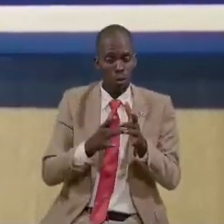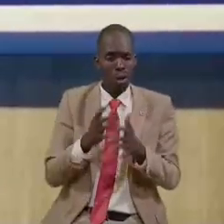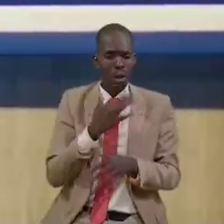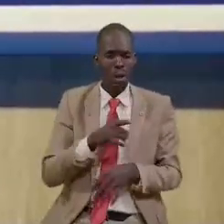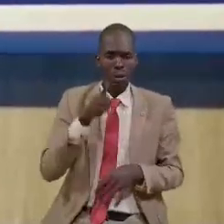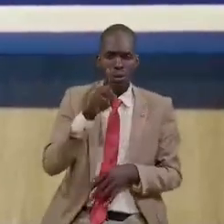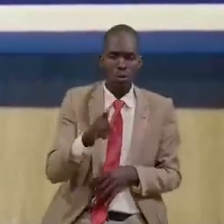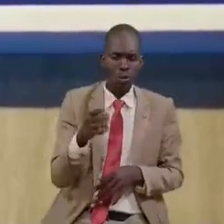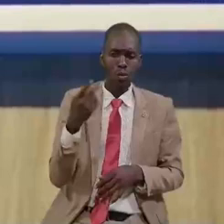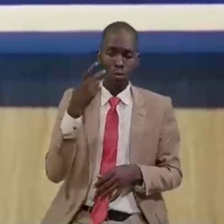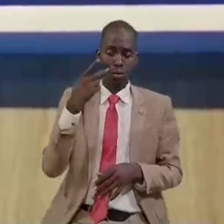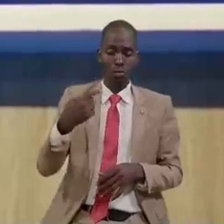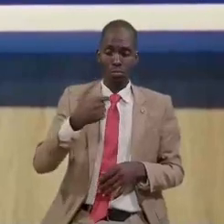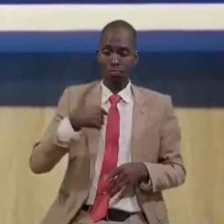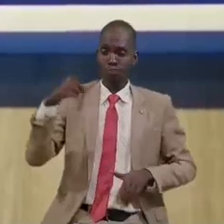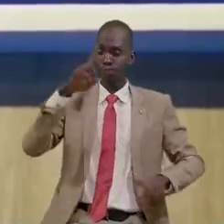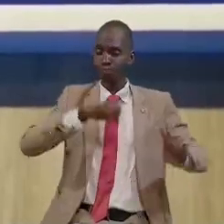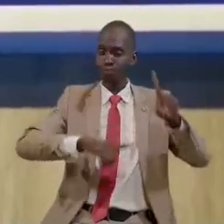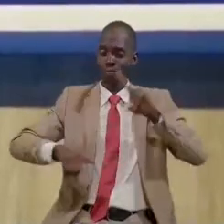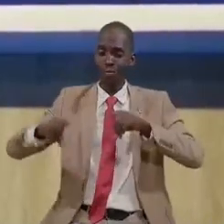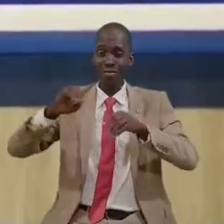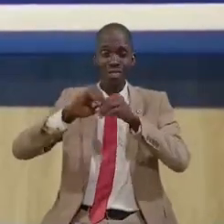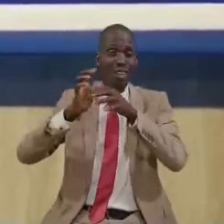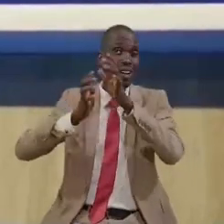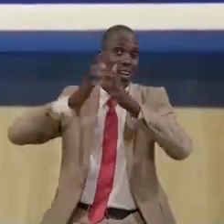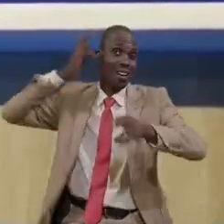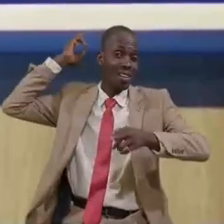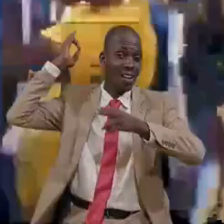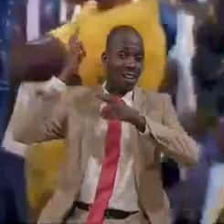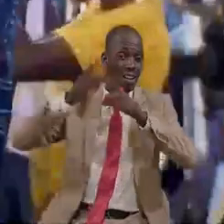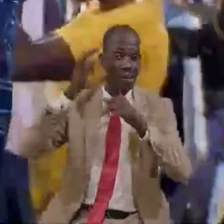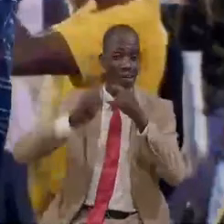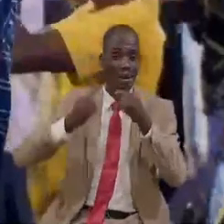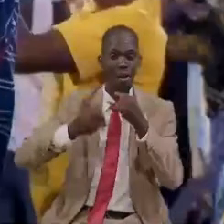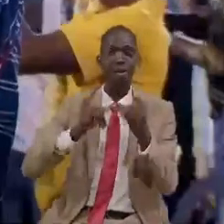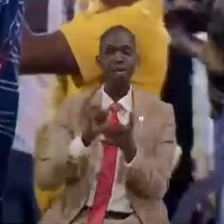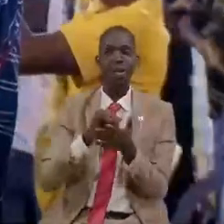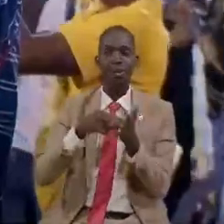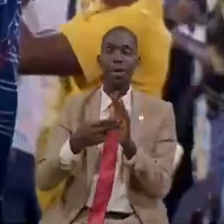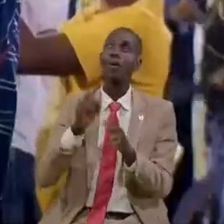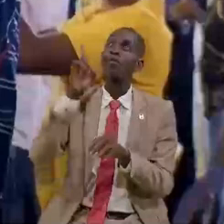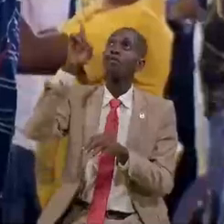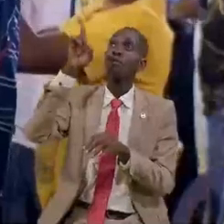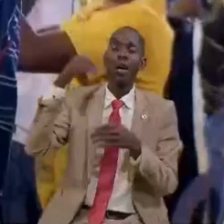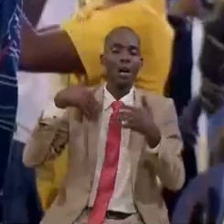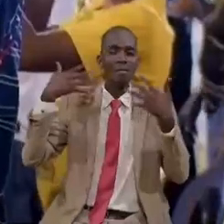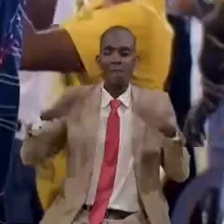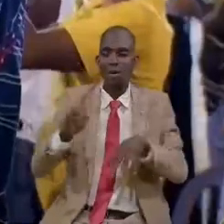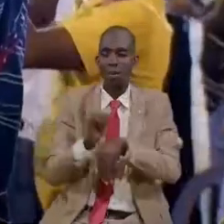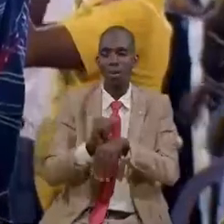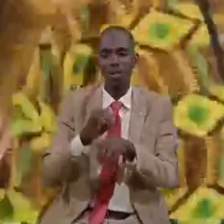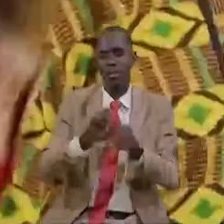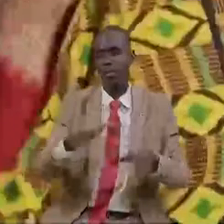entendez le dernier Amen, alors l'œuvre sera exécutée. Je le